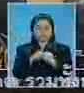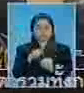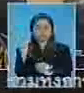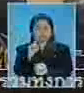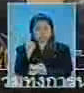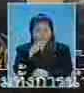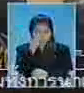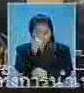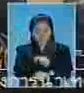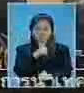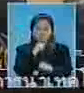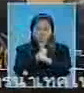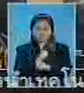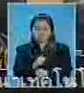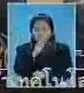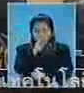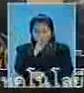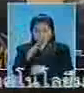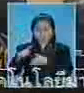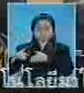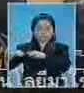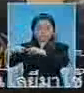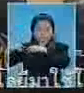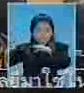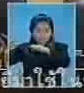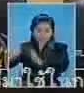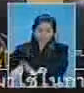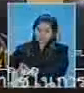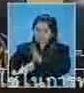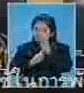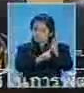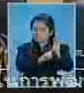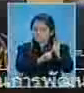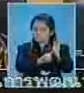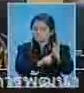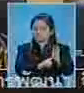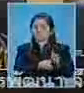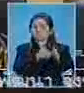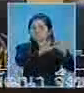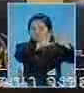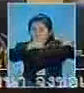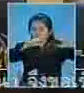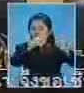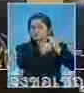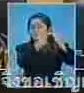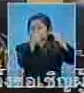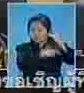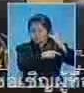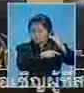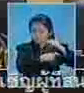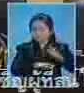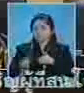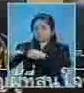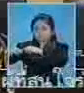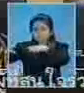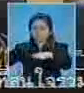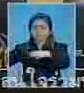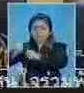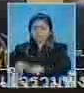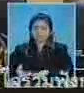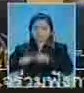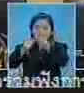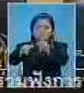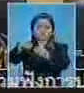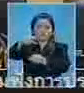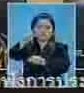ความสุจริตก็คือฝ่ายค้านก็จะยื่นยติอ้างว่าเราทุจริตนำเรื่องไปยื่นปปช.สุดท้ายผ